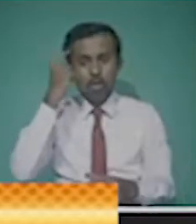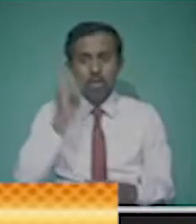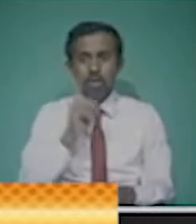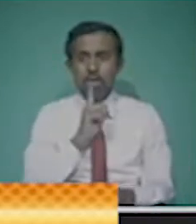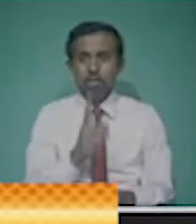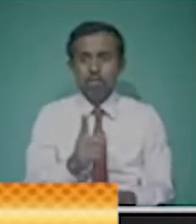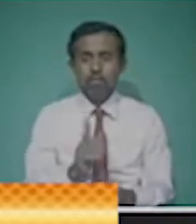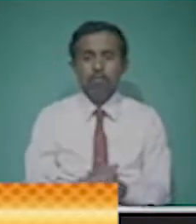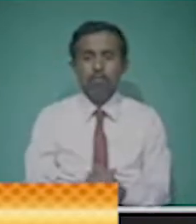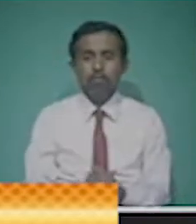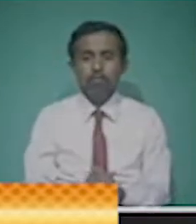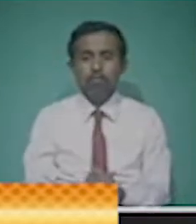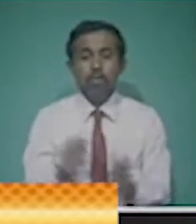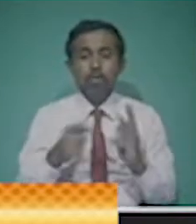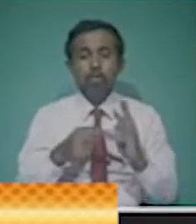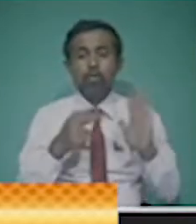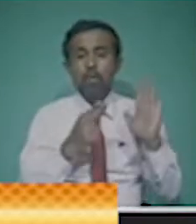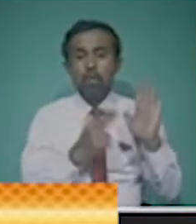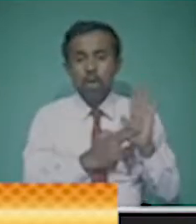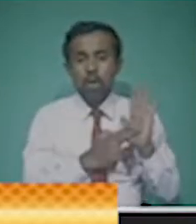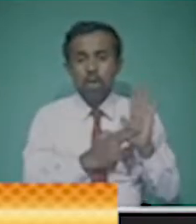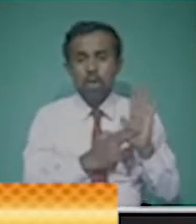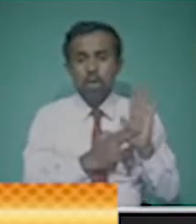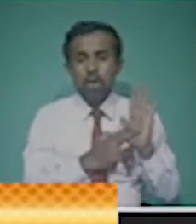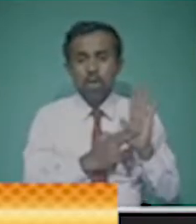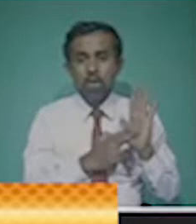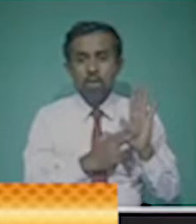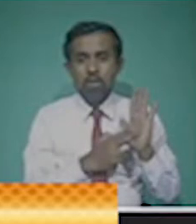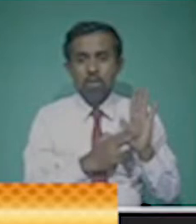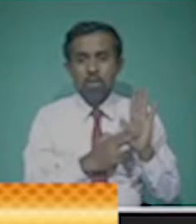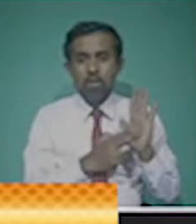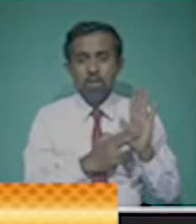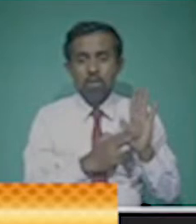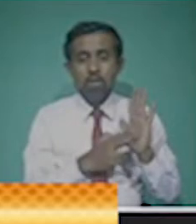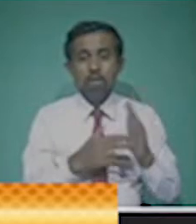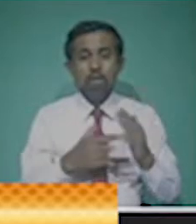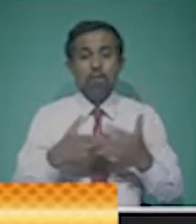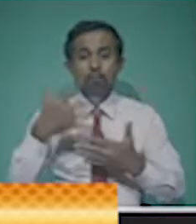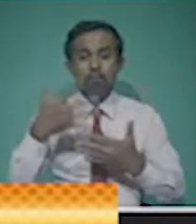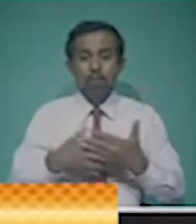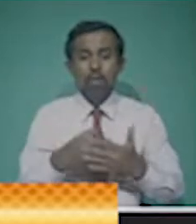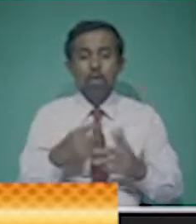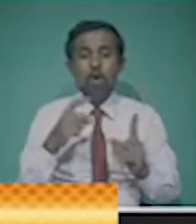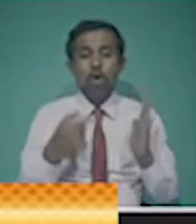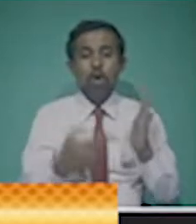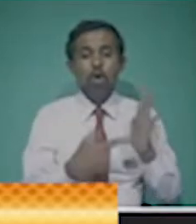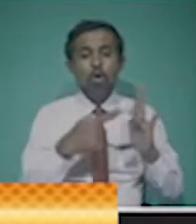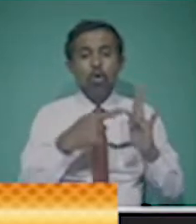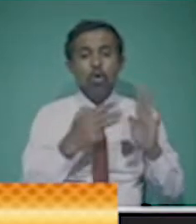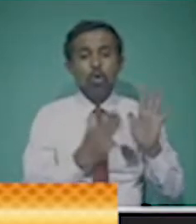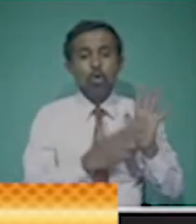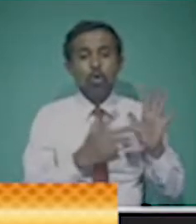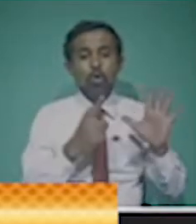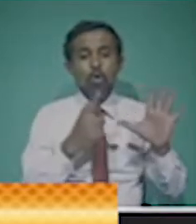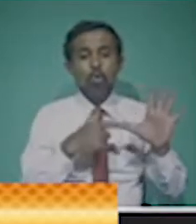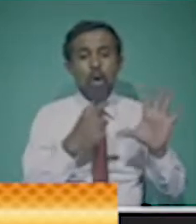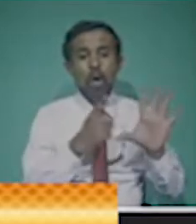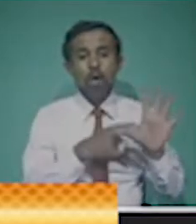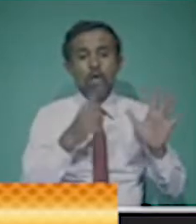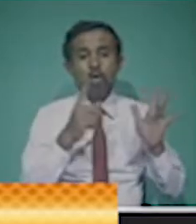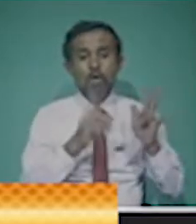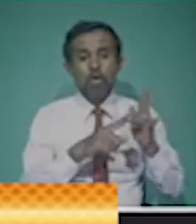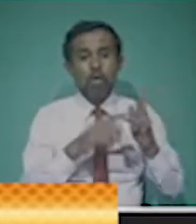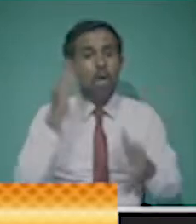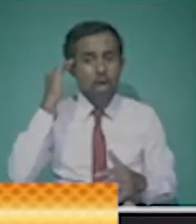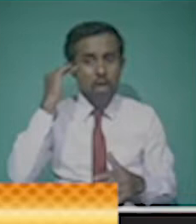தென் எக்ஸாஞ்சாதிங்கே விசேஷ வார்த்தா கருவன டொமாயோ உபகடா மாத்மியா மே சம்மை